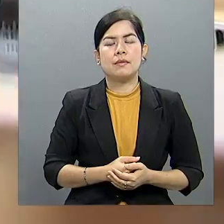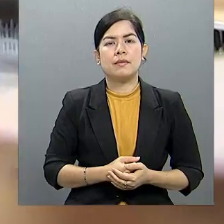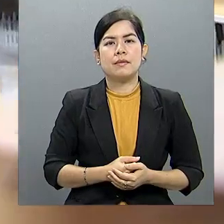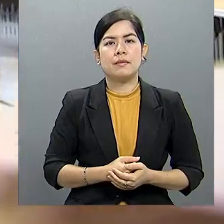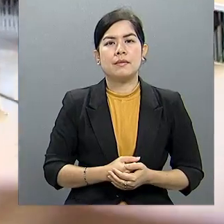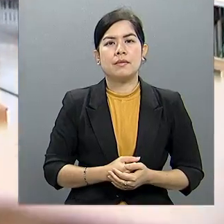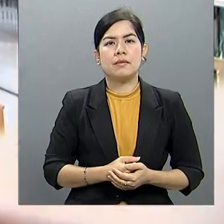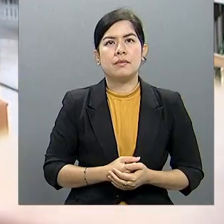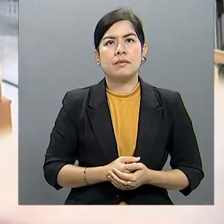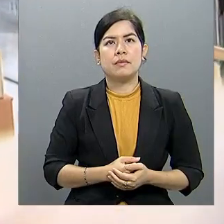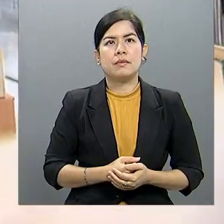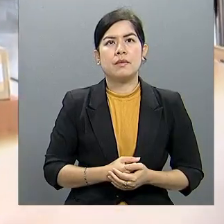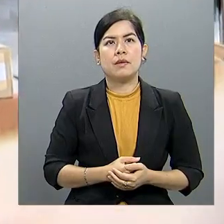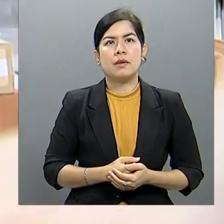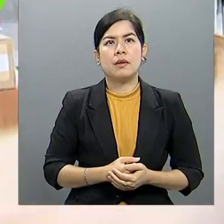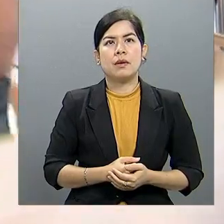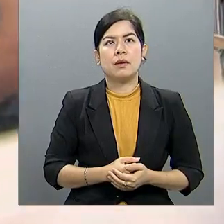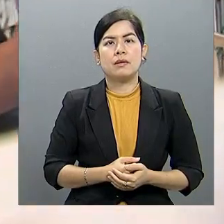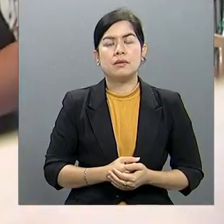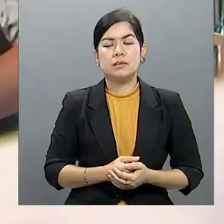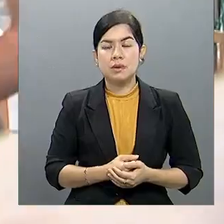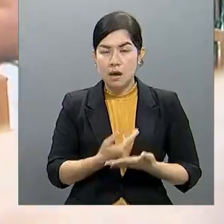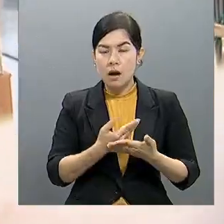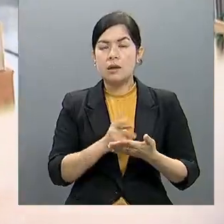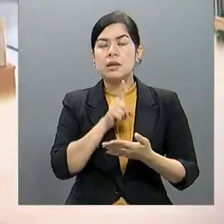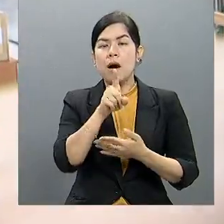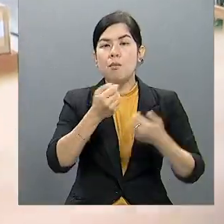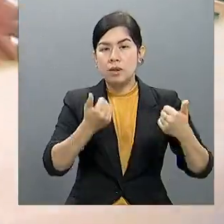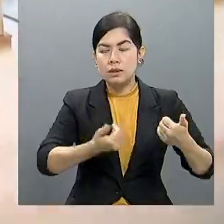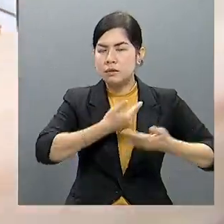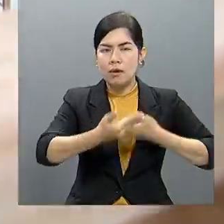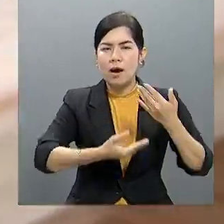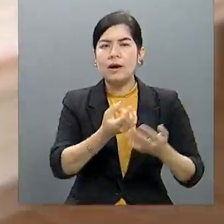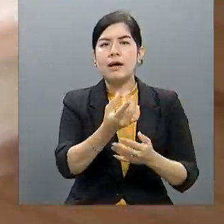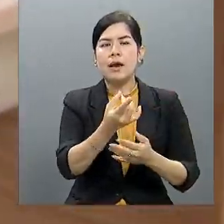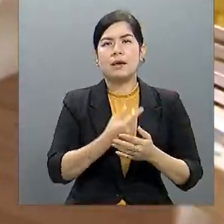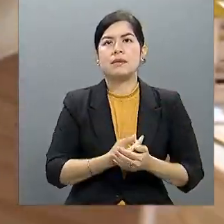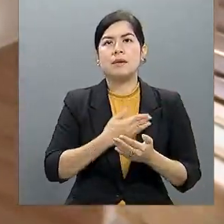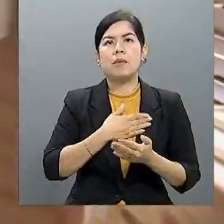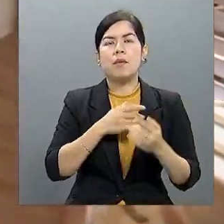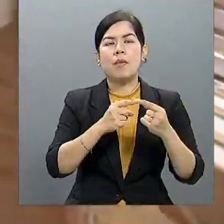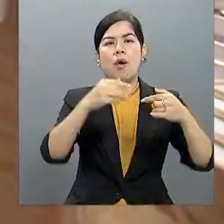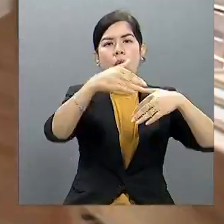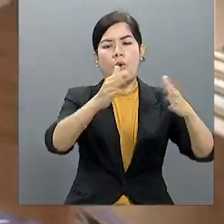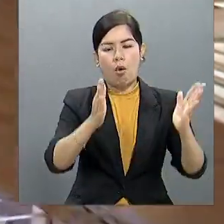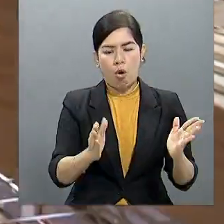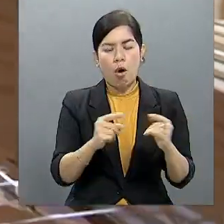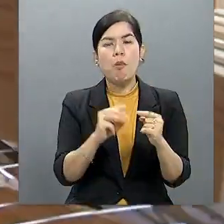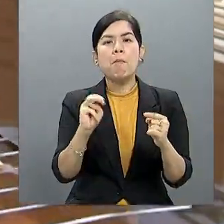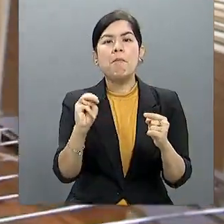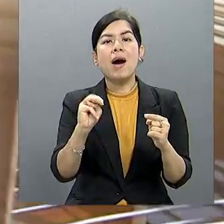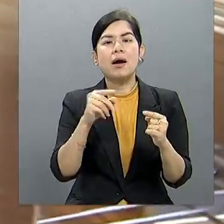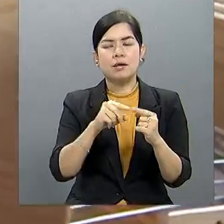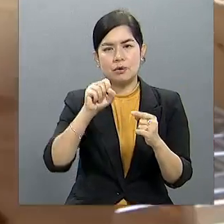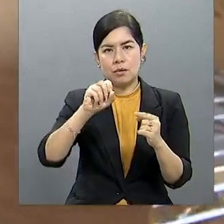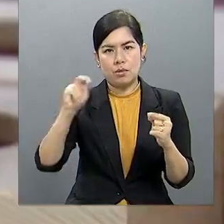วันนี้พแม เอาอะไรมาขายในงานนี้บ้างควันนี้นะครัที่เอากลองไม้สนซึ่งเป็นไม้ไมสนจากน hiç HAM